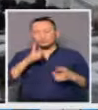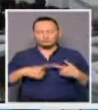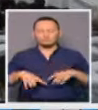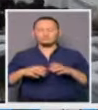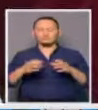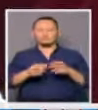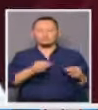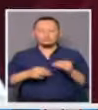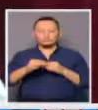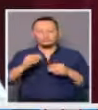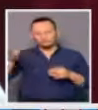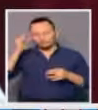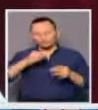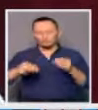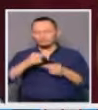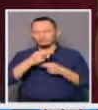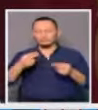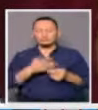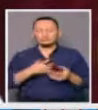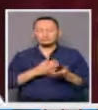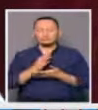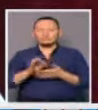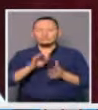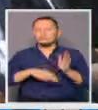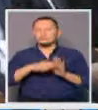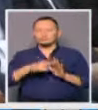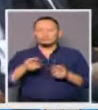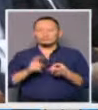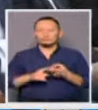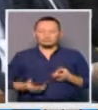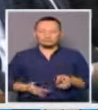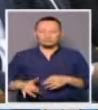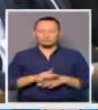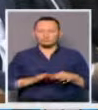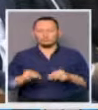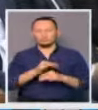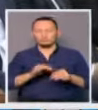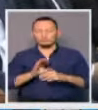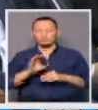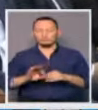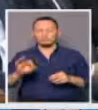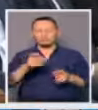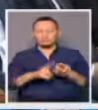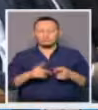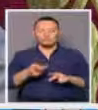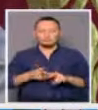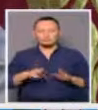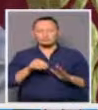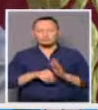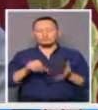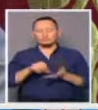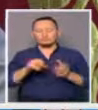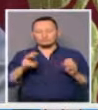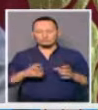групп обменялись мнениями о важных направлениях в целях повышения потенциала населения, озвученных в послании. Представители информационной